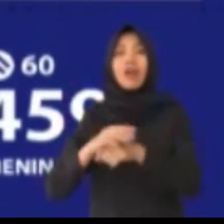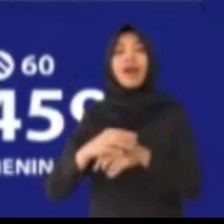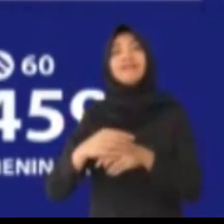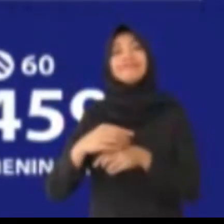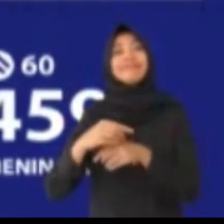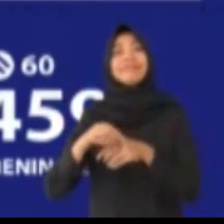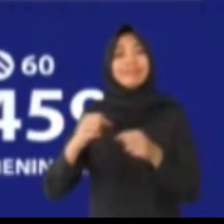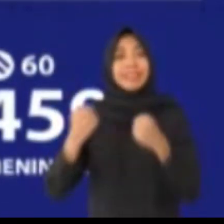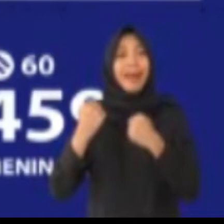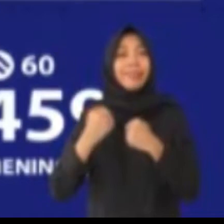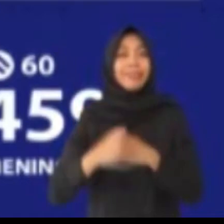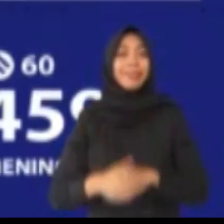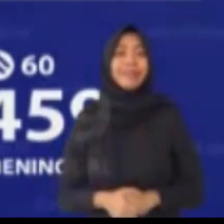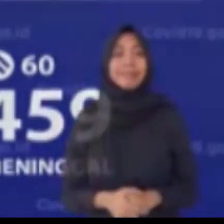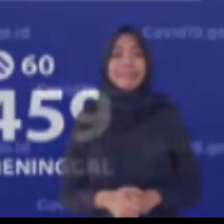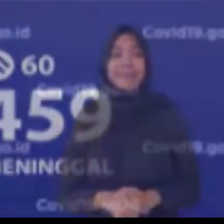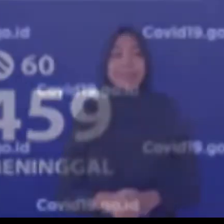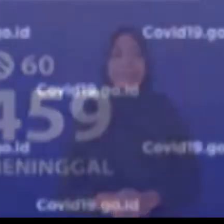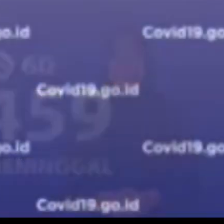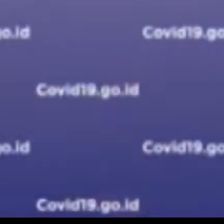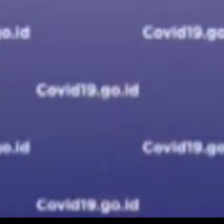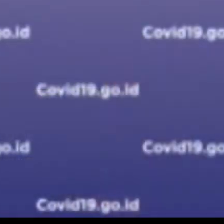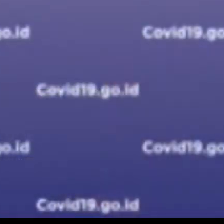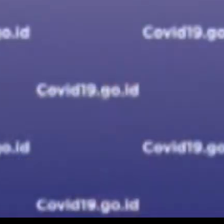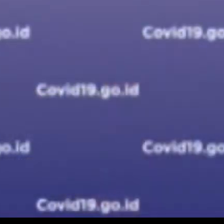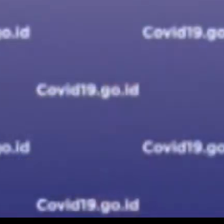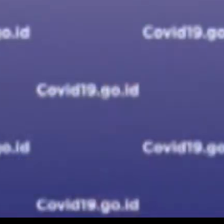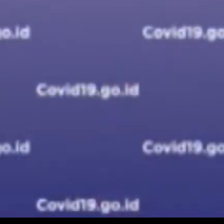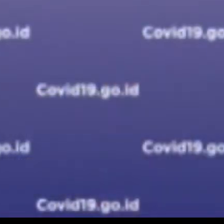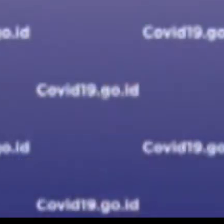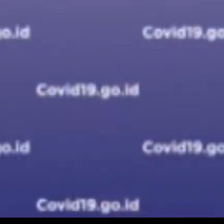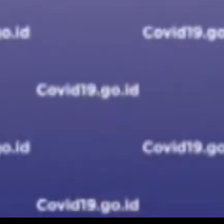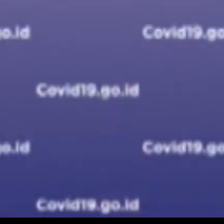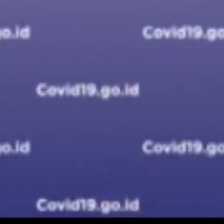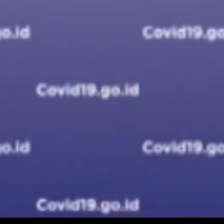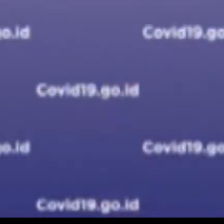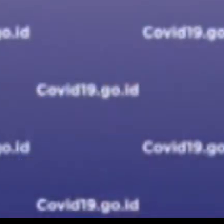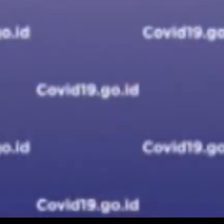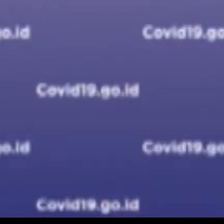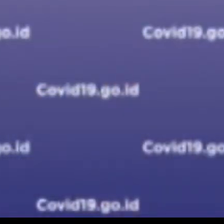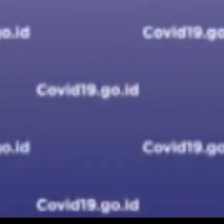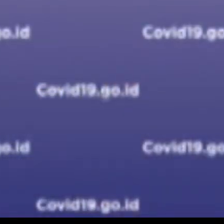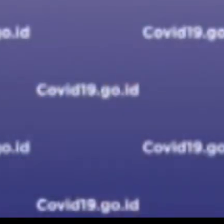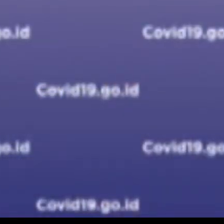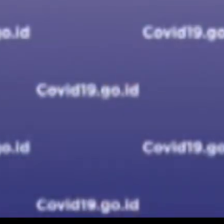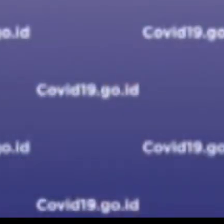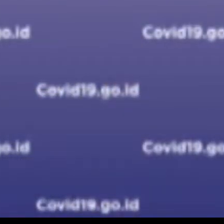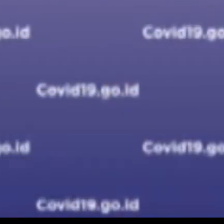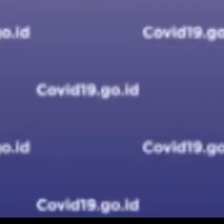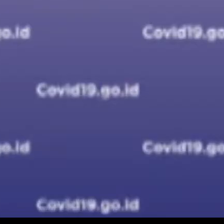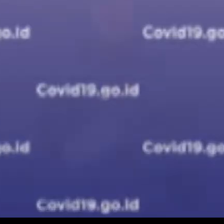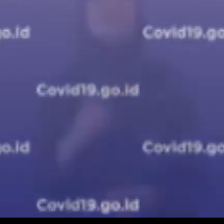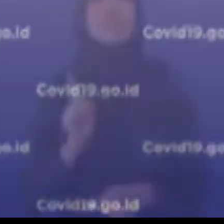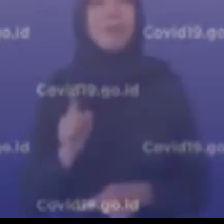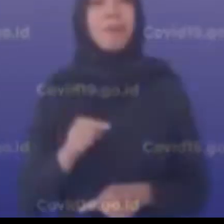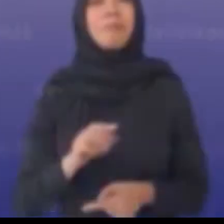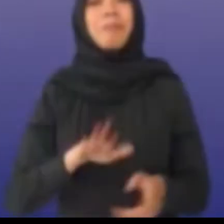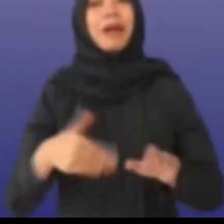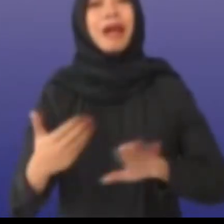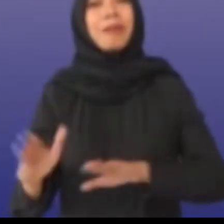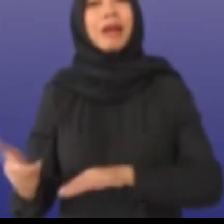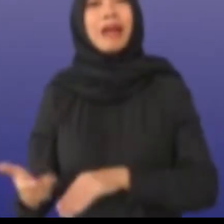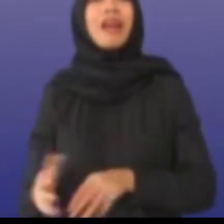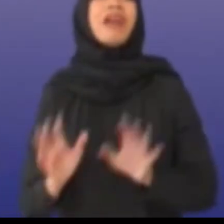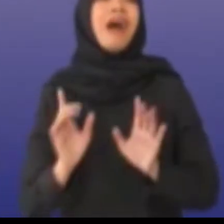yang dinyatakan sembuh Hai ini yang kemudian kita prihatinkan masih saja atau saudara kita yang